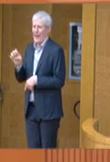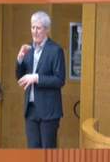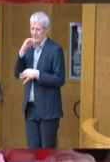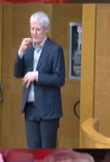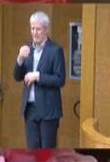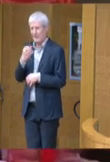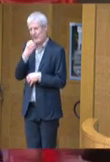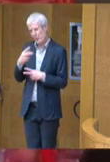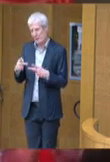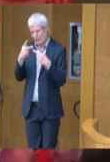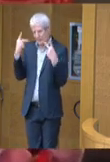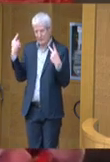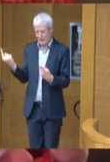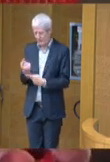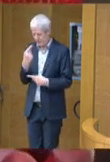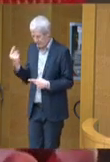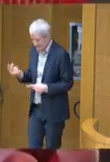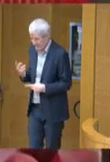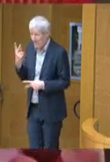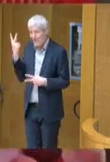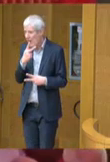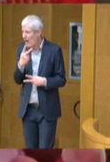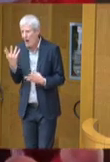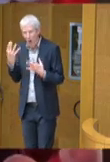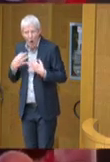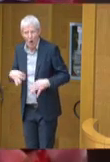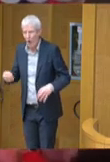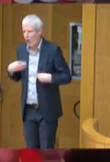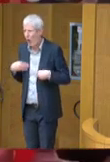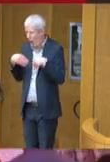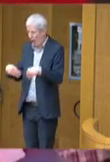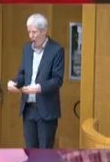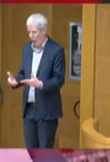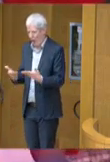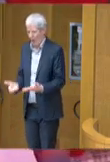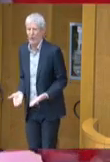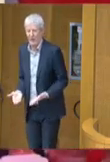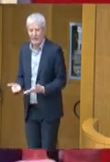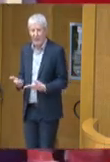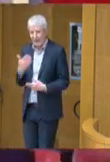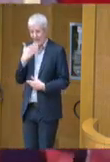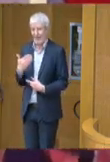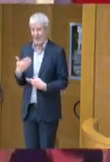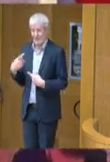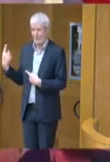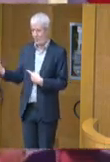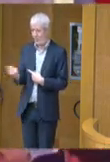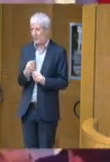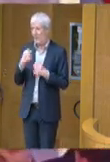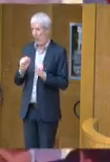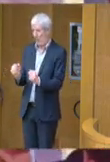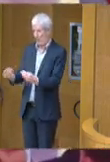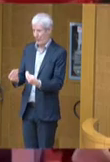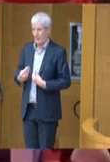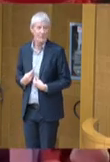Buongiorno a tutti, è un vero onore per me stare qui. E ringrazio tutti quanti per questa